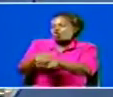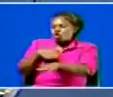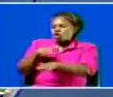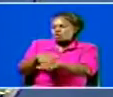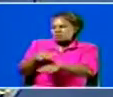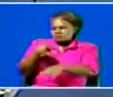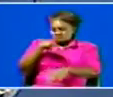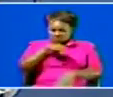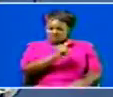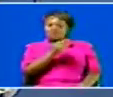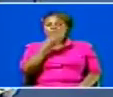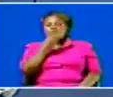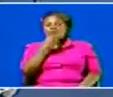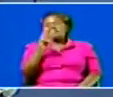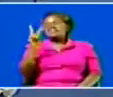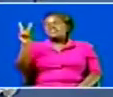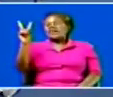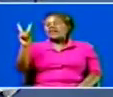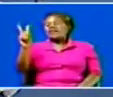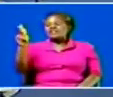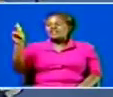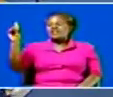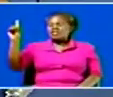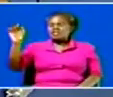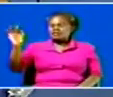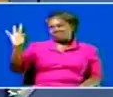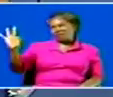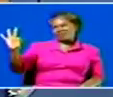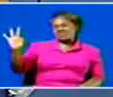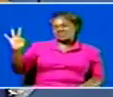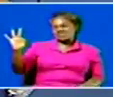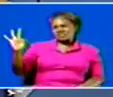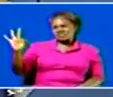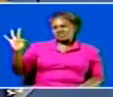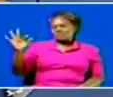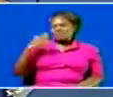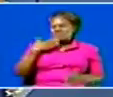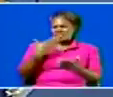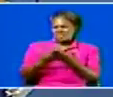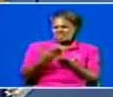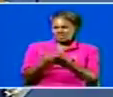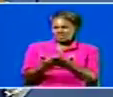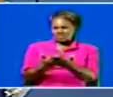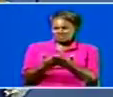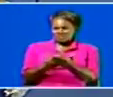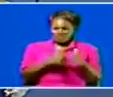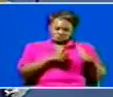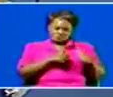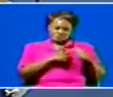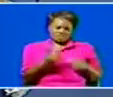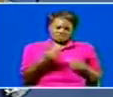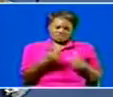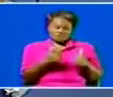pili. Mi niko hata ya tatu. Okay, thank you so much, Bonoko. Thanks for the Valentine gift. Thank you.